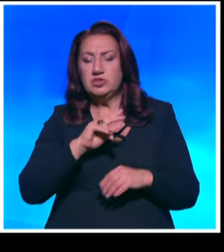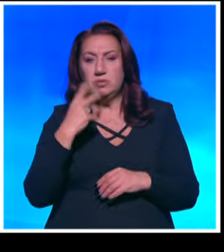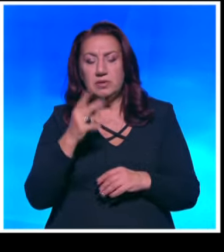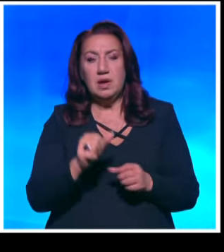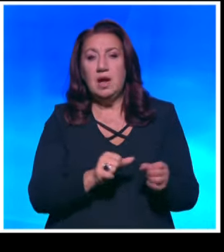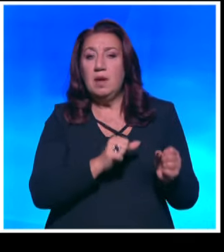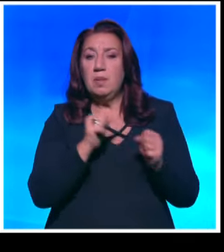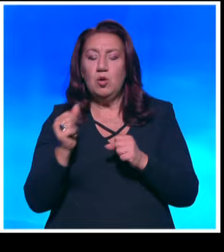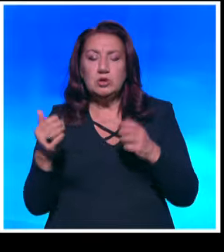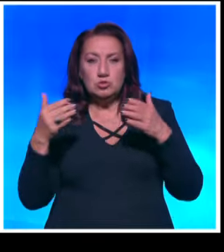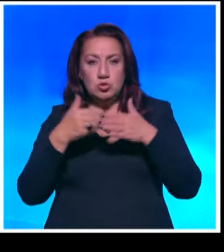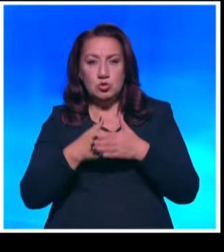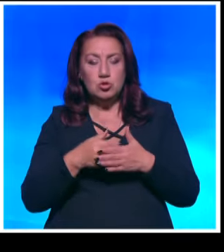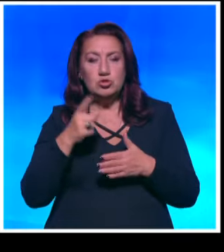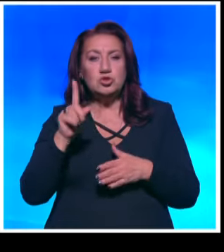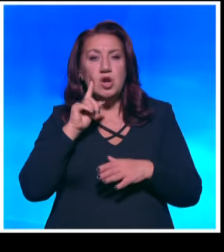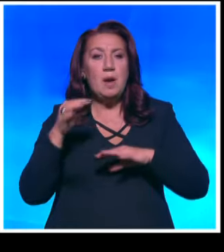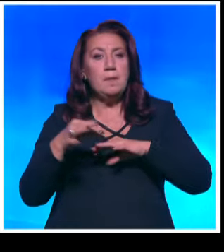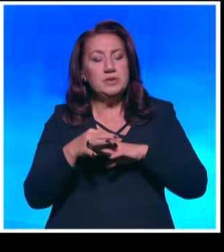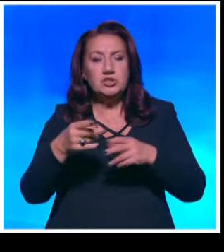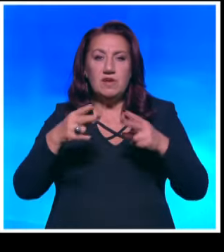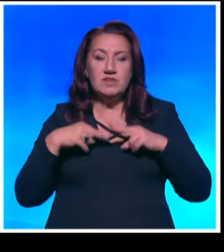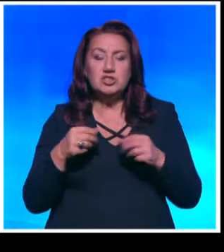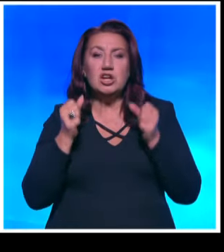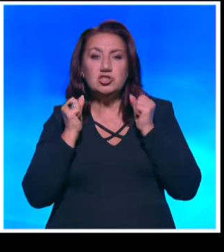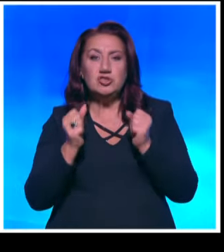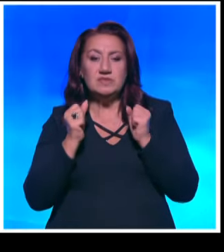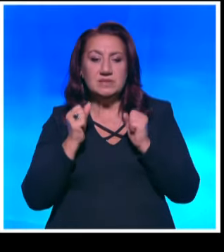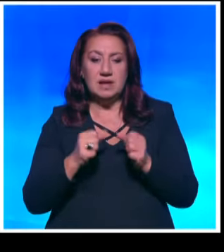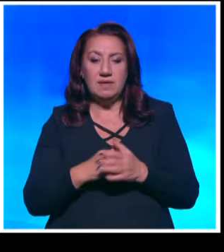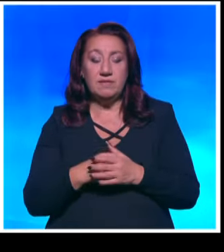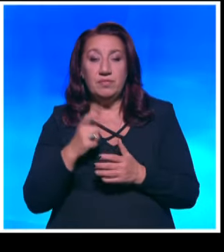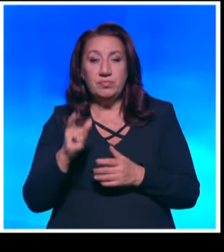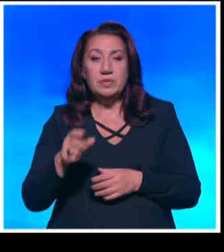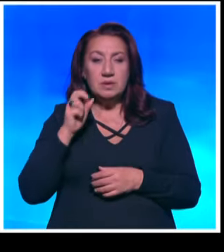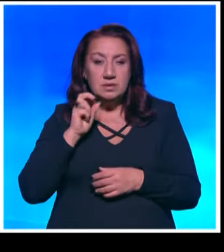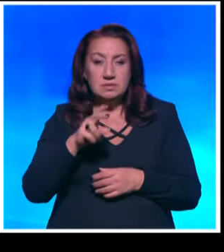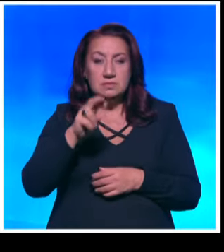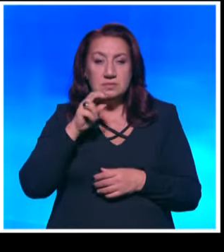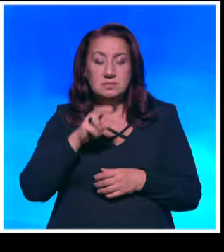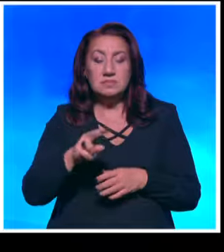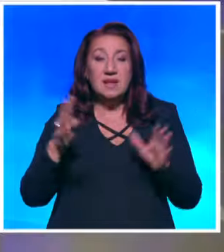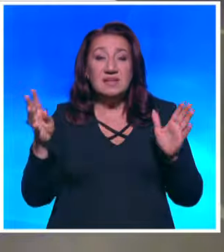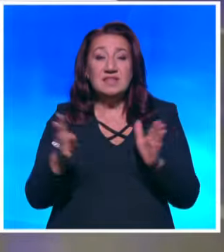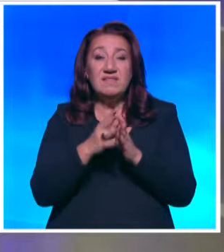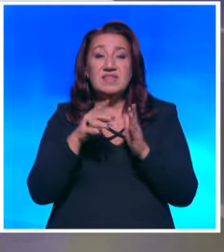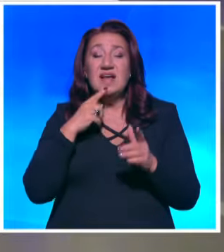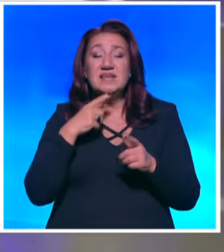за щастие, мъжът на Анелия се прибира невредим. Но след като изминава 19 км за 6 часа.